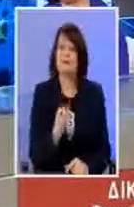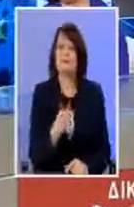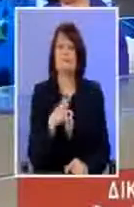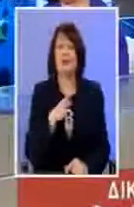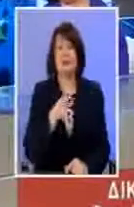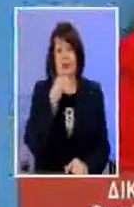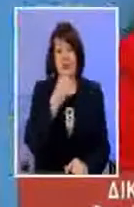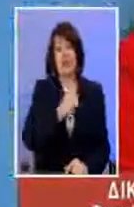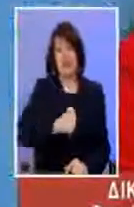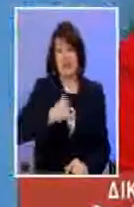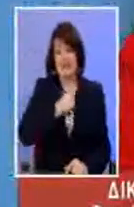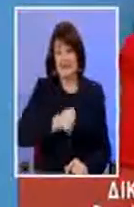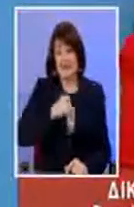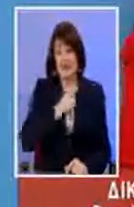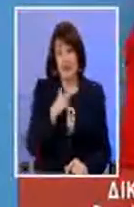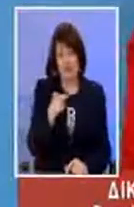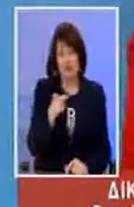ότι δυστυχώς